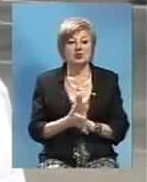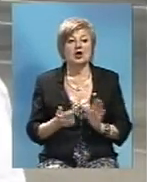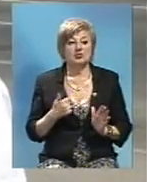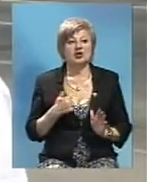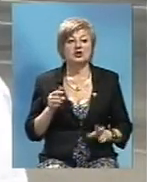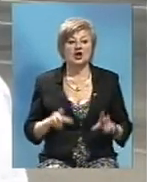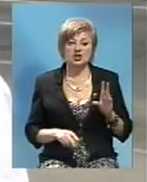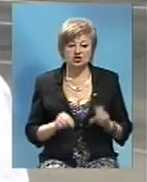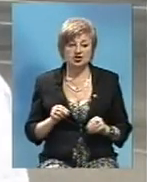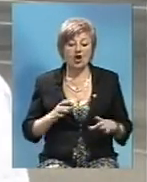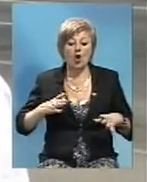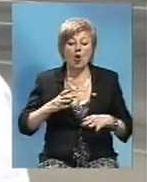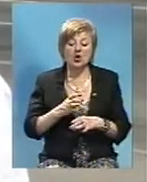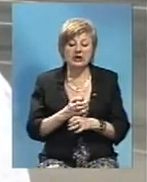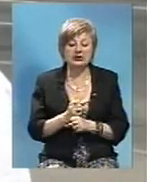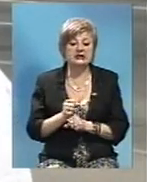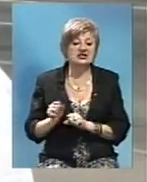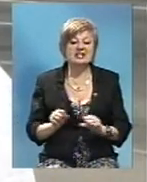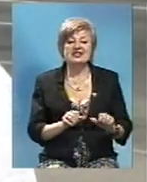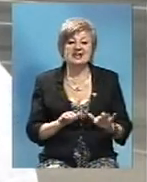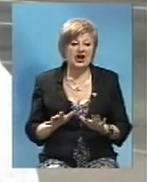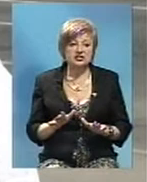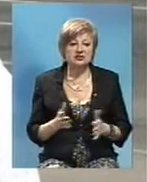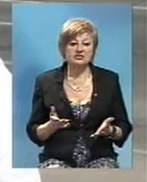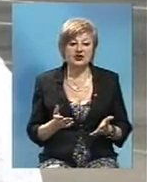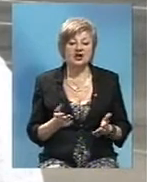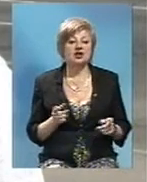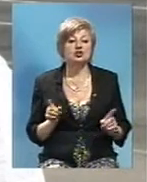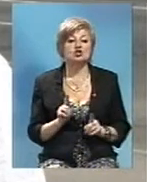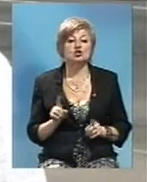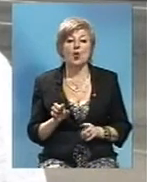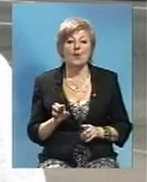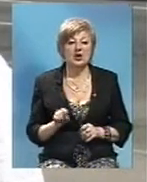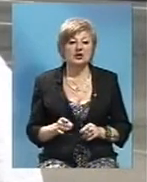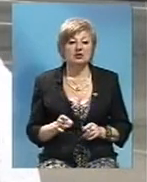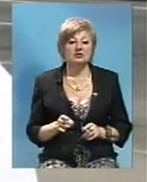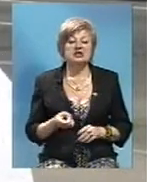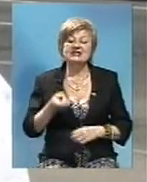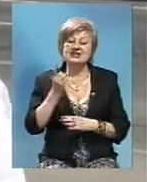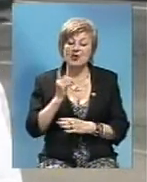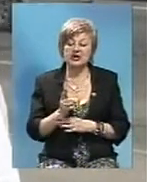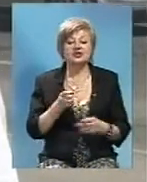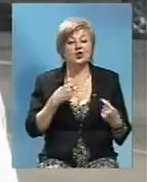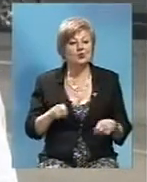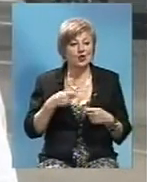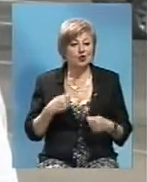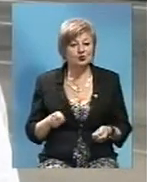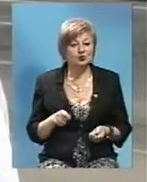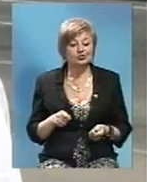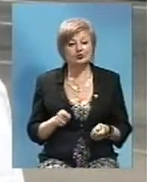что ограничивать какие-то действия в плане того, чтобы запретить продажу